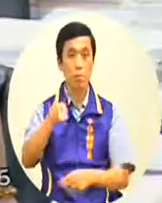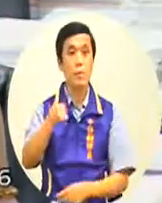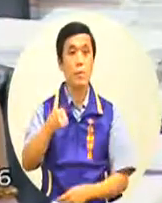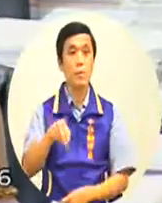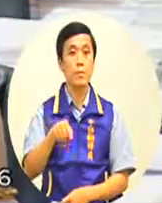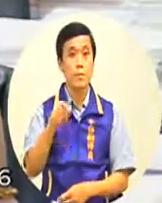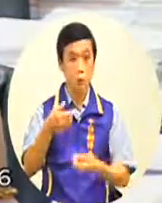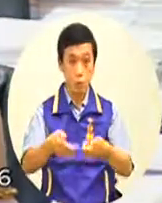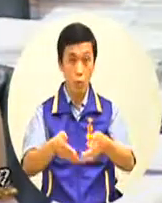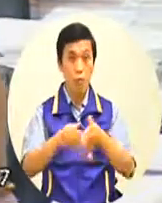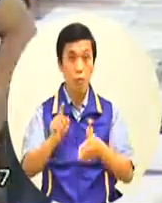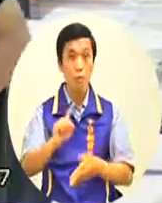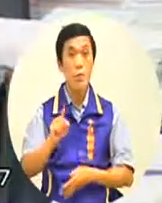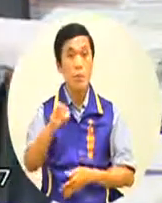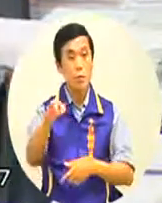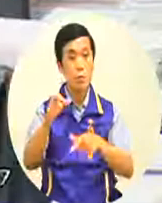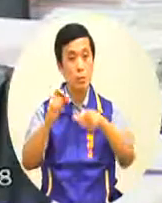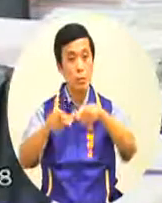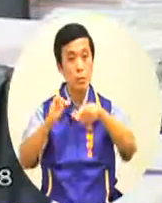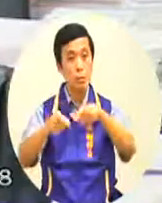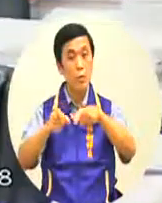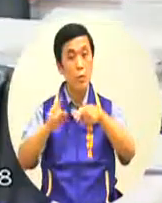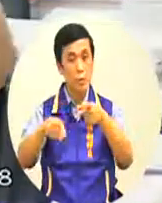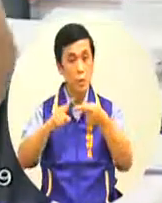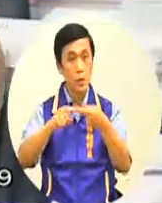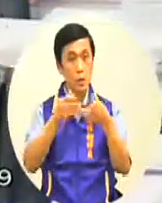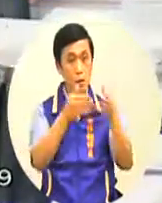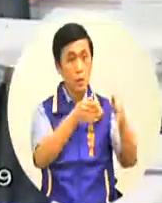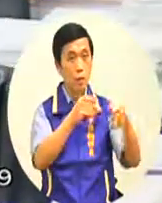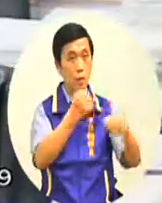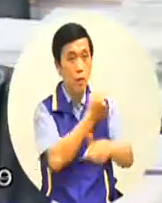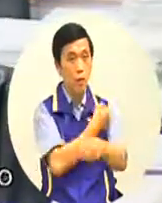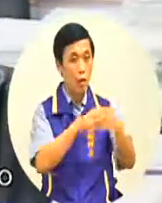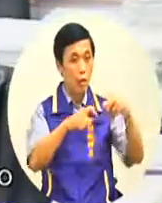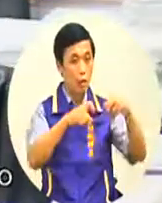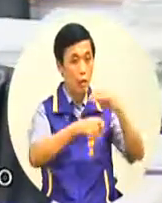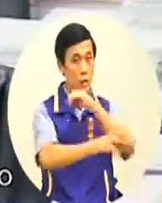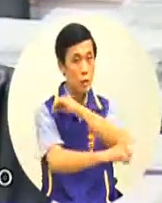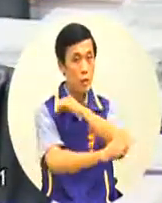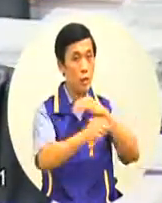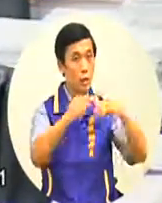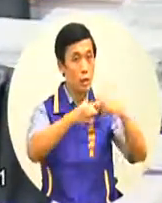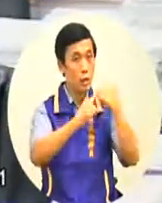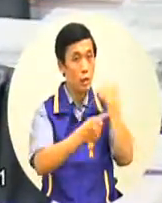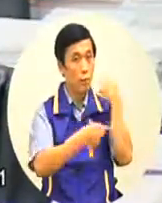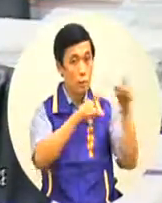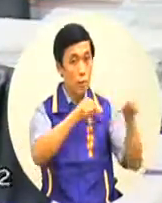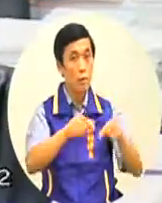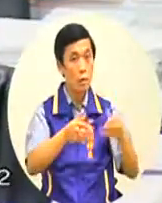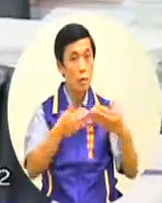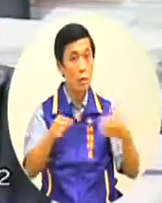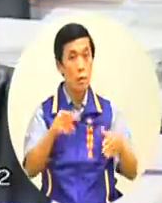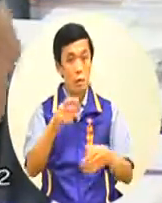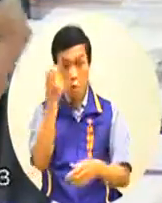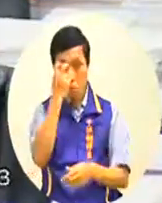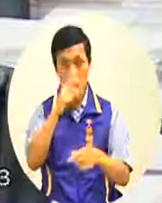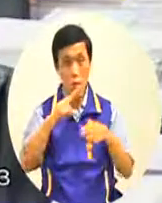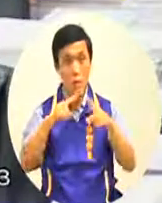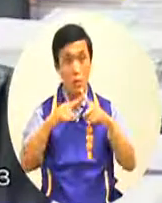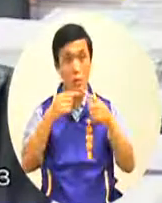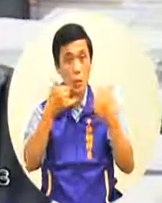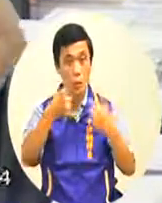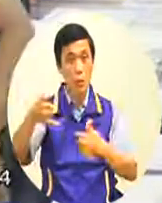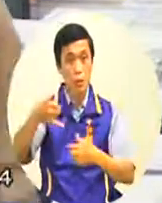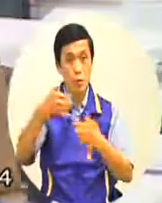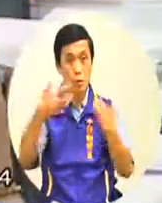这个企业要不要？去真的按照劳基法，因为现在我们的稽查人员太多了呀，一个补习班，一个去那